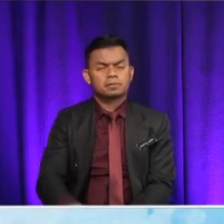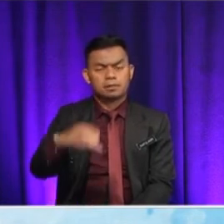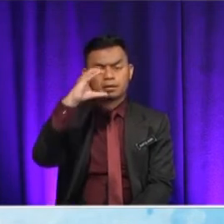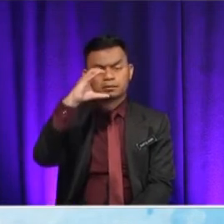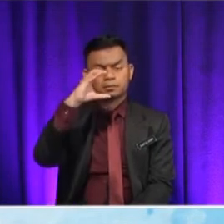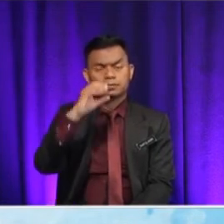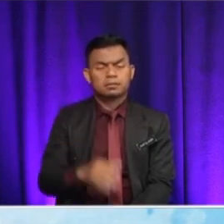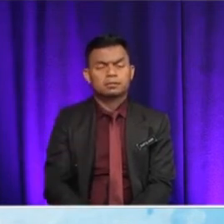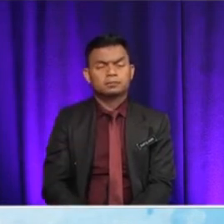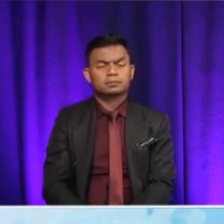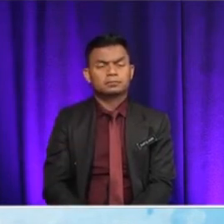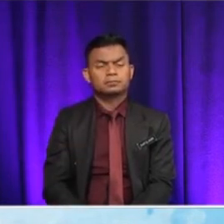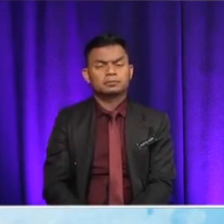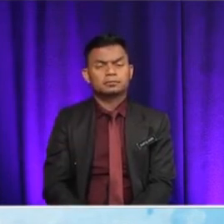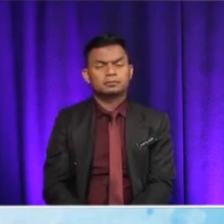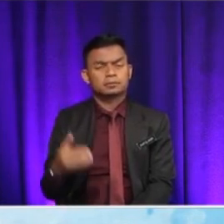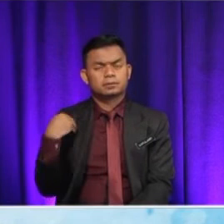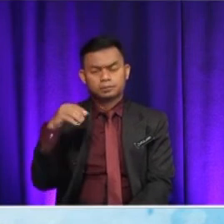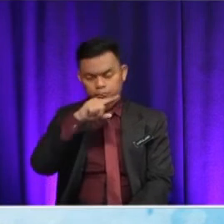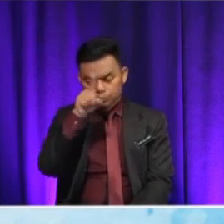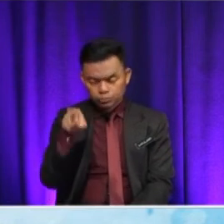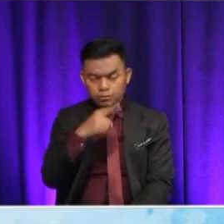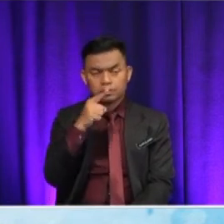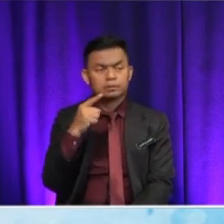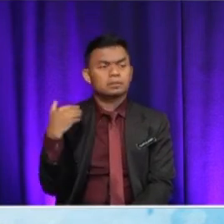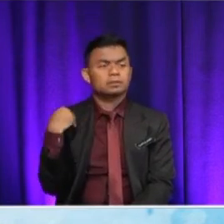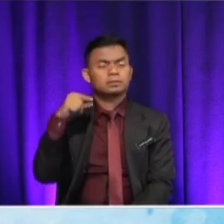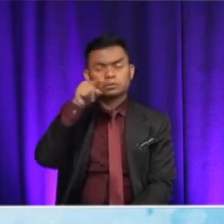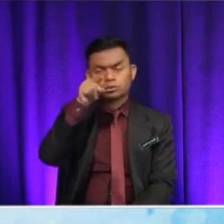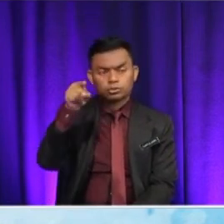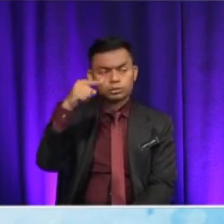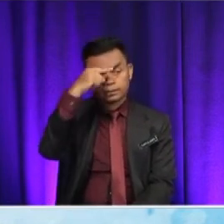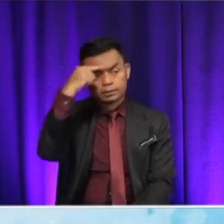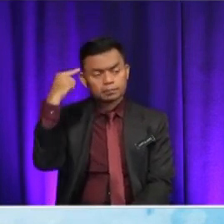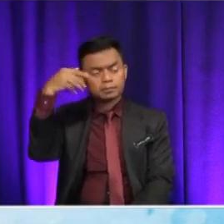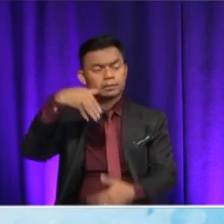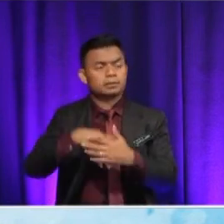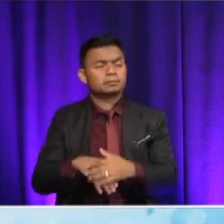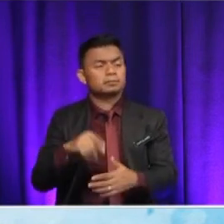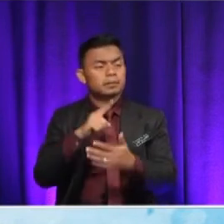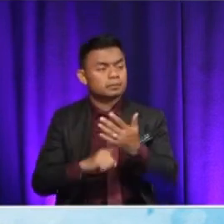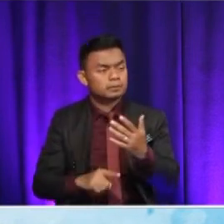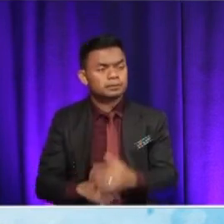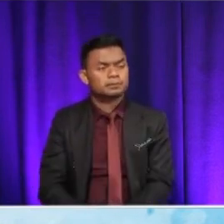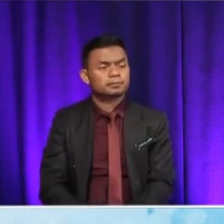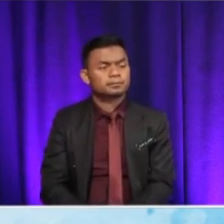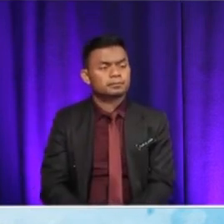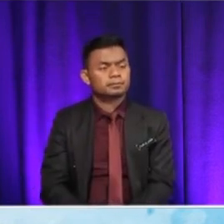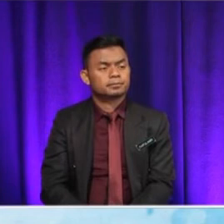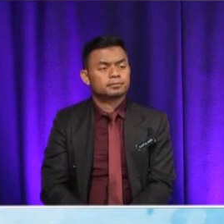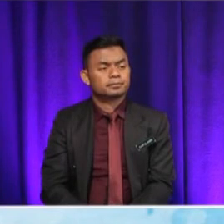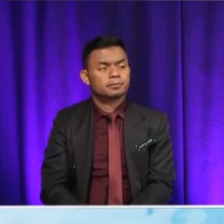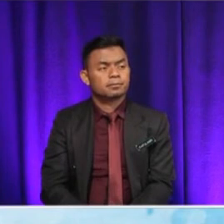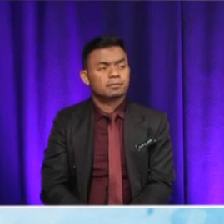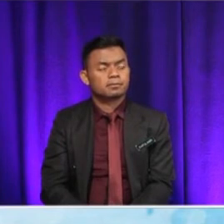pula. Tengok ada bulat lagi, ada dot hitam dalam dia. Apa dia? Siapa nak cuba? Ya, Alimin yang angkat tangan